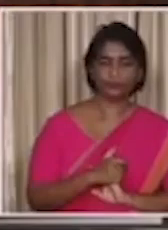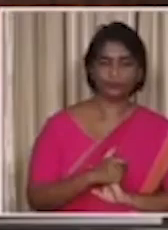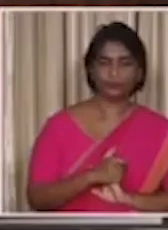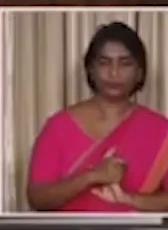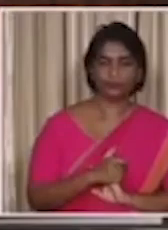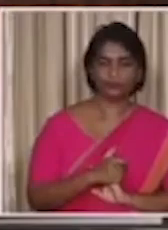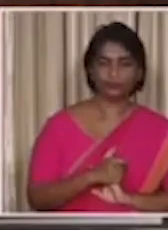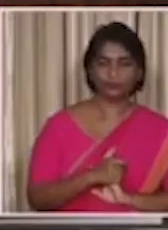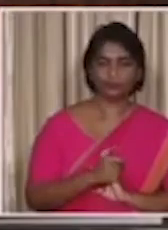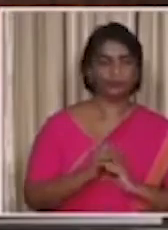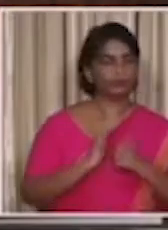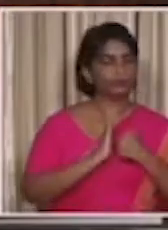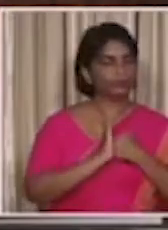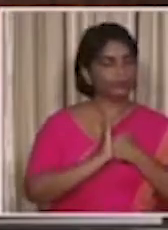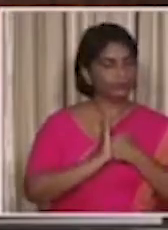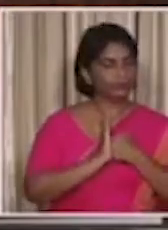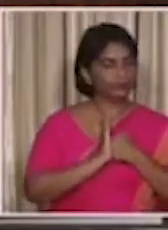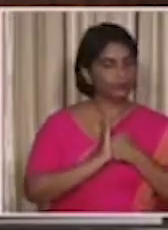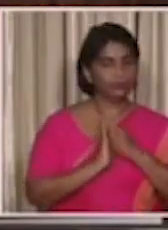ගරු